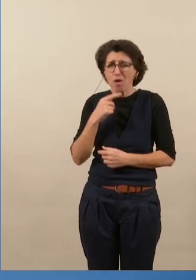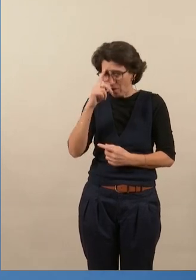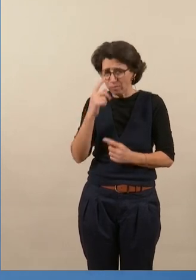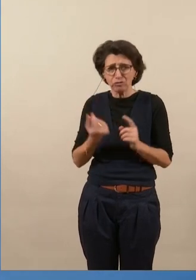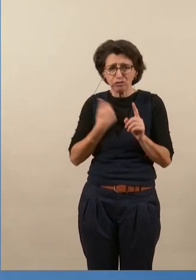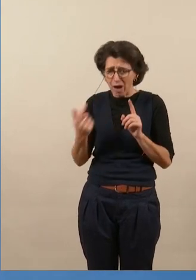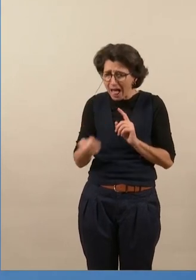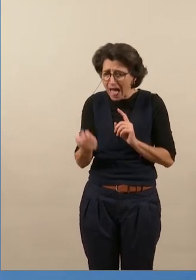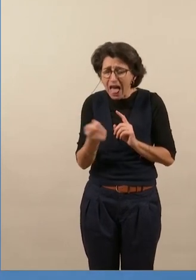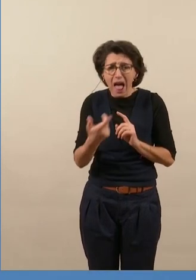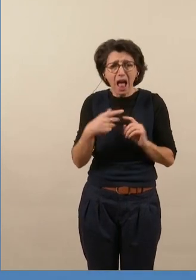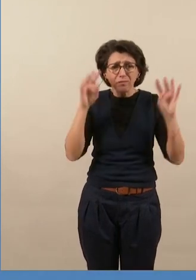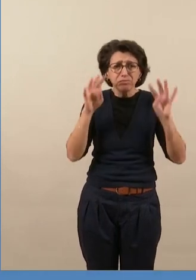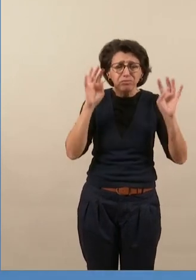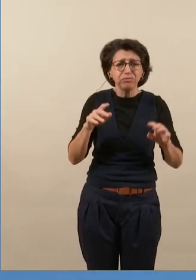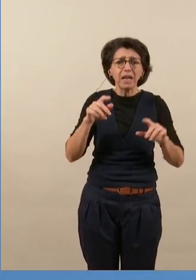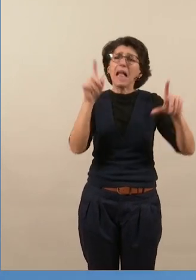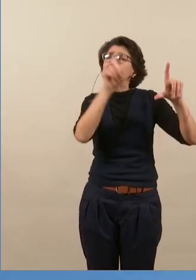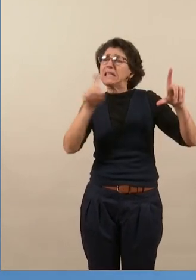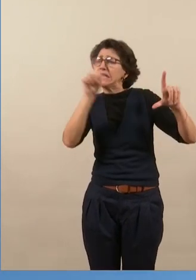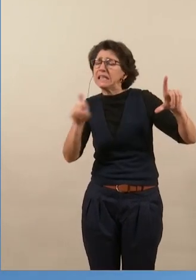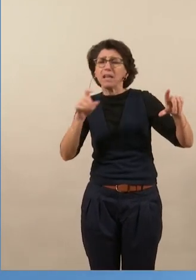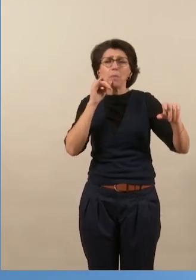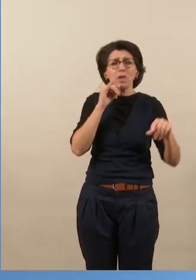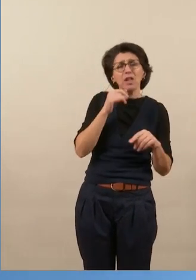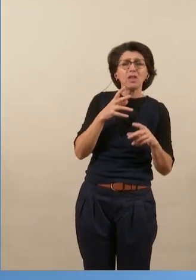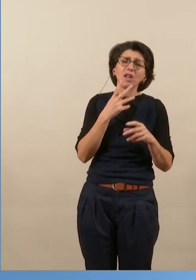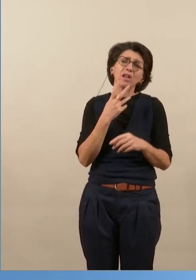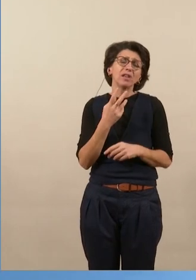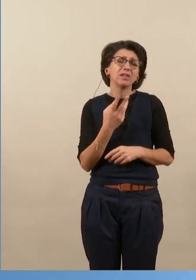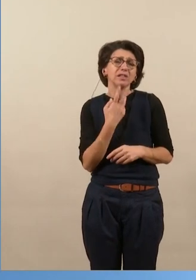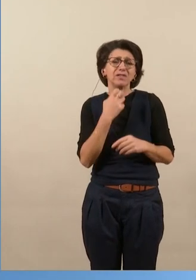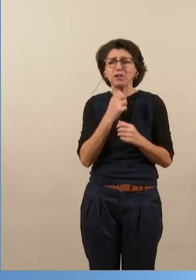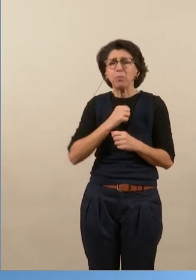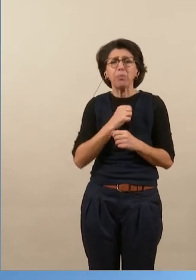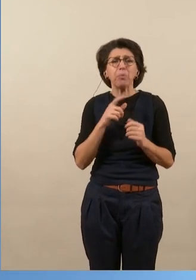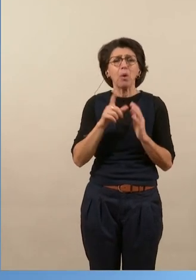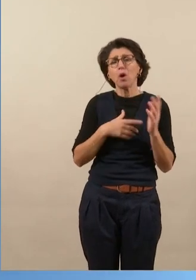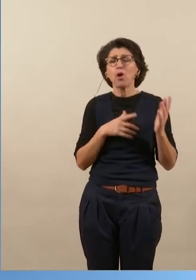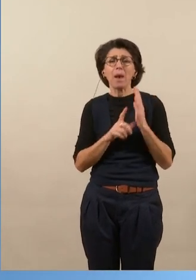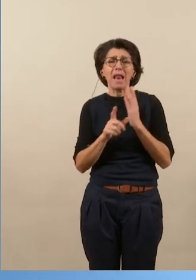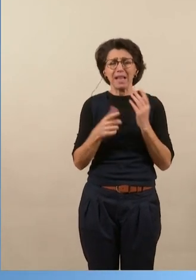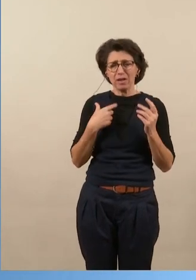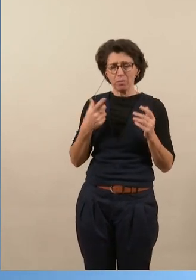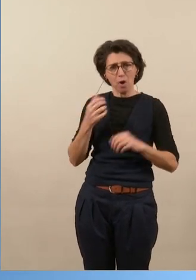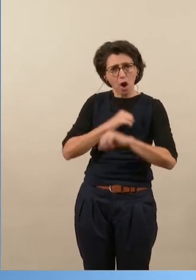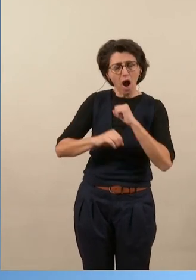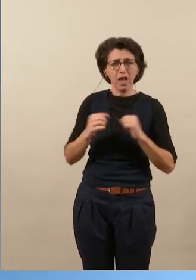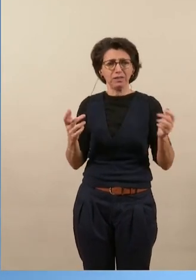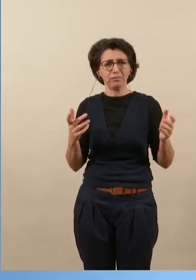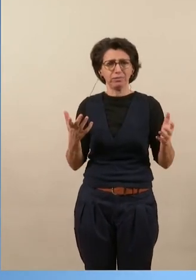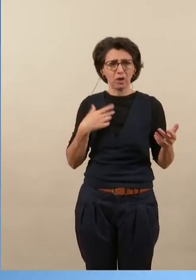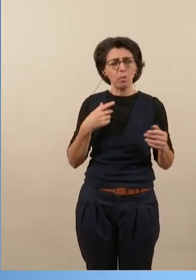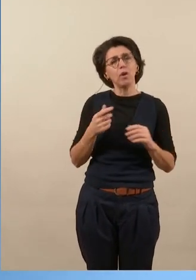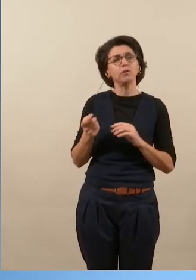les tags et les petites incivilités mais aussi contre le radicalisme religieux et le trafic de stup enfin 4e axe